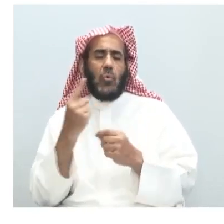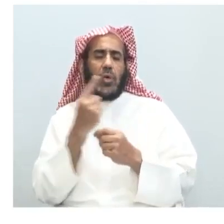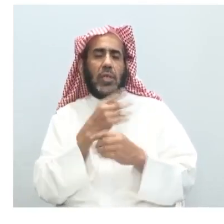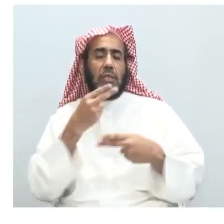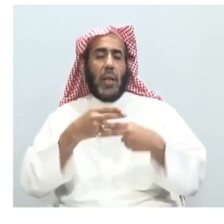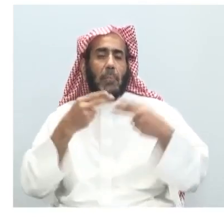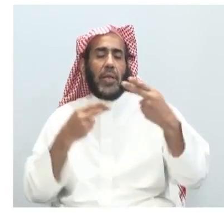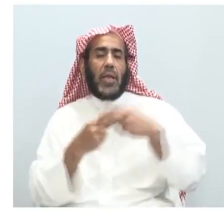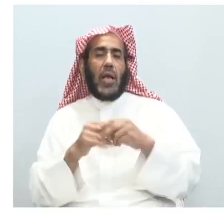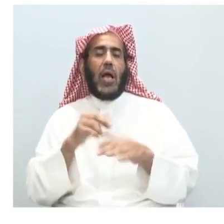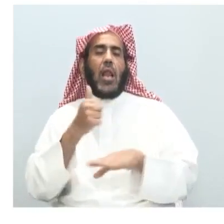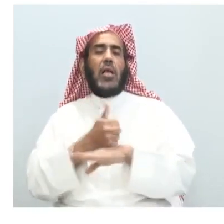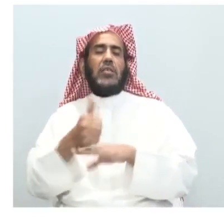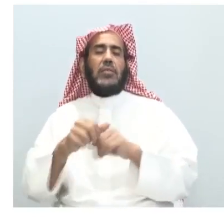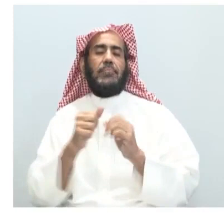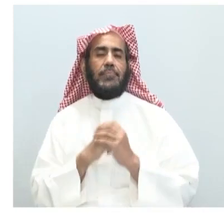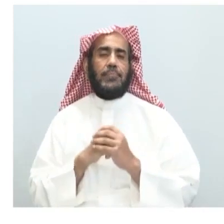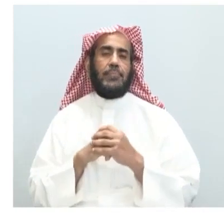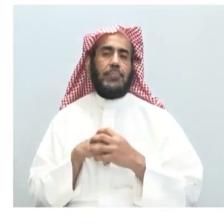البناء الاساسيه